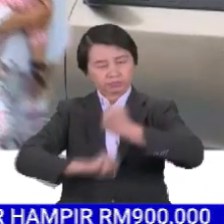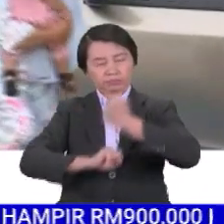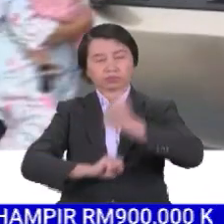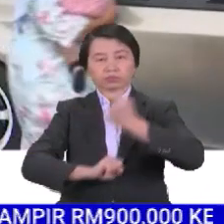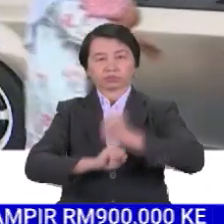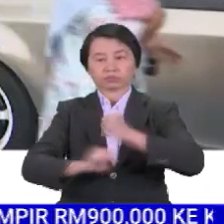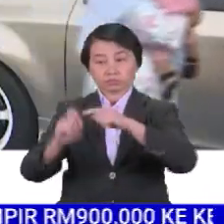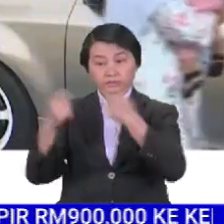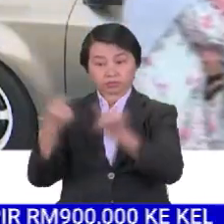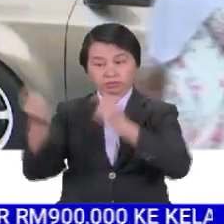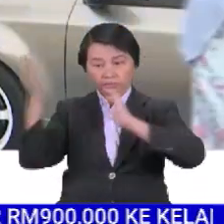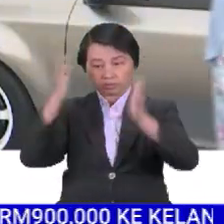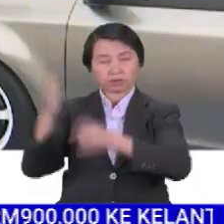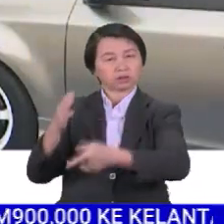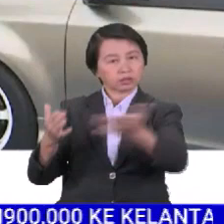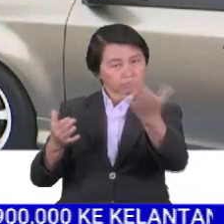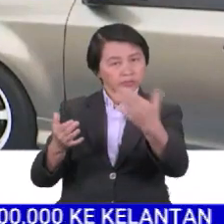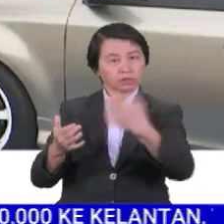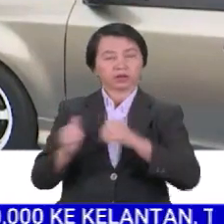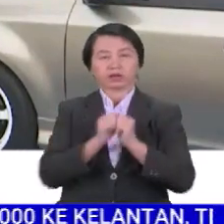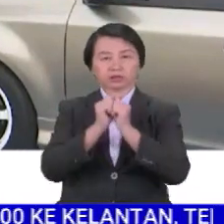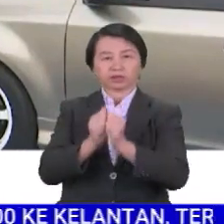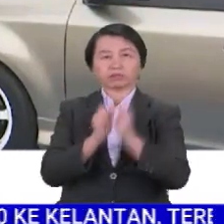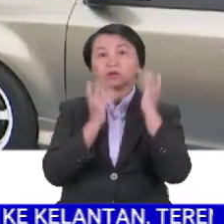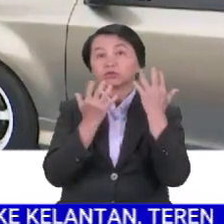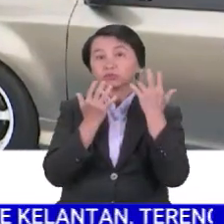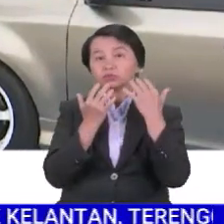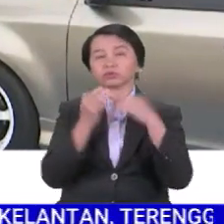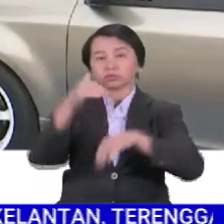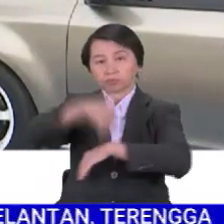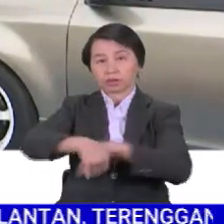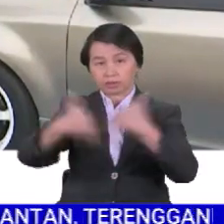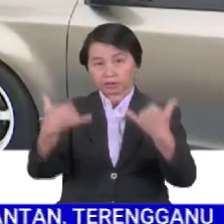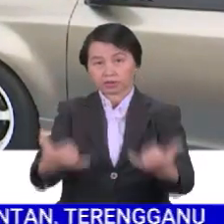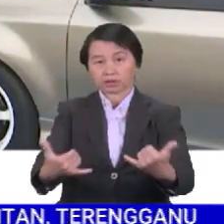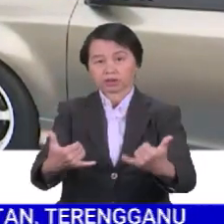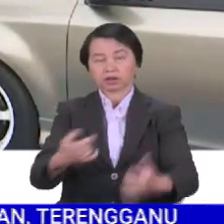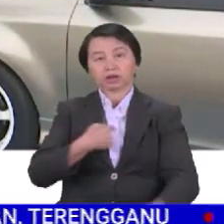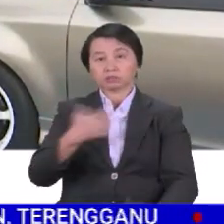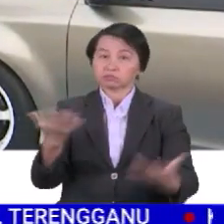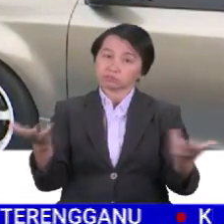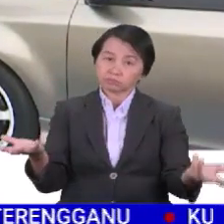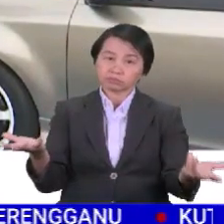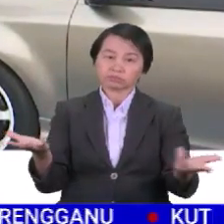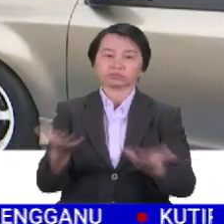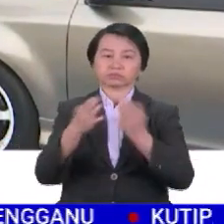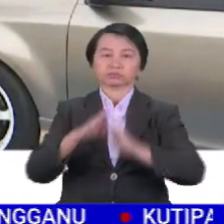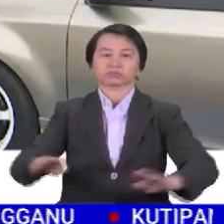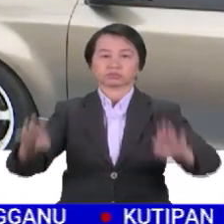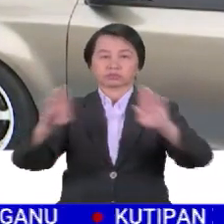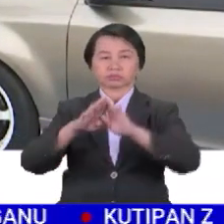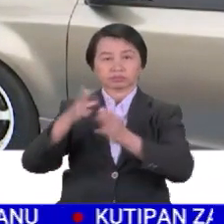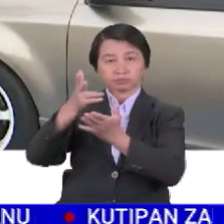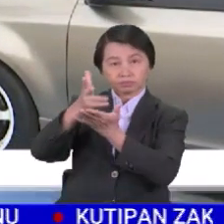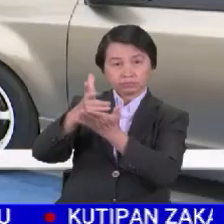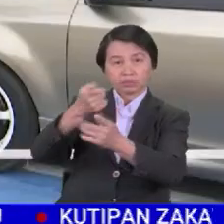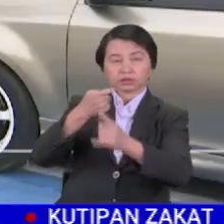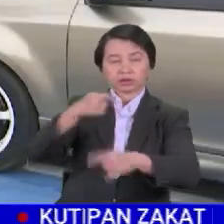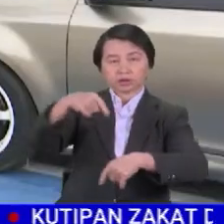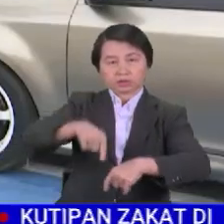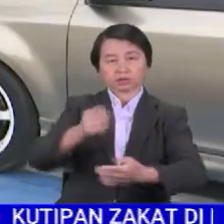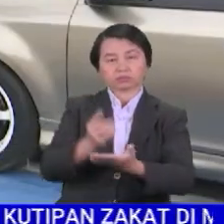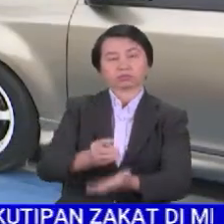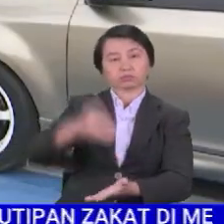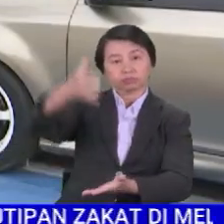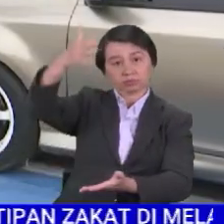sekongan kepada sekuat negara sama-sama kita nantikan kemenangan pada malam ini saya kira itu saja lintas langsung saya di